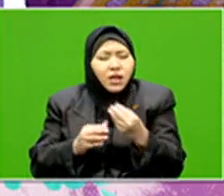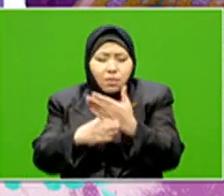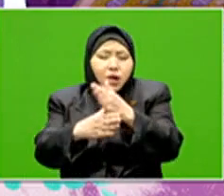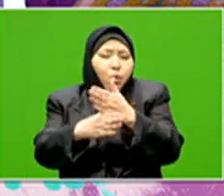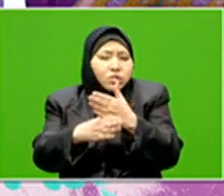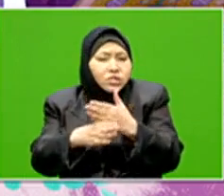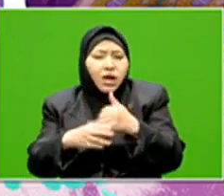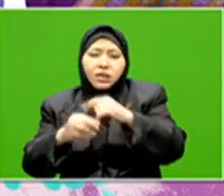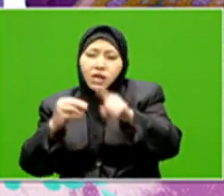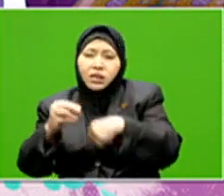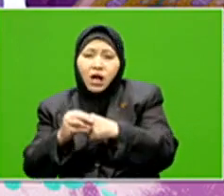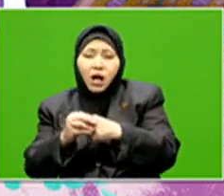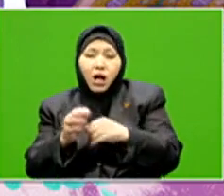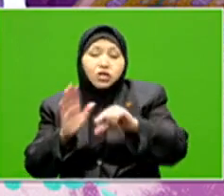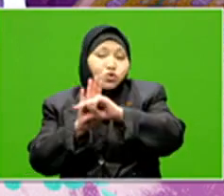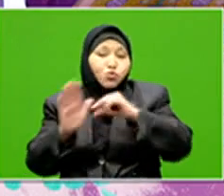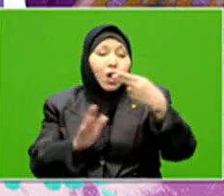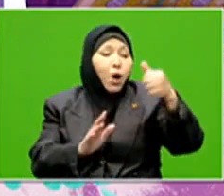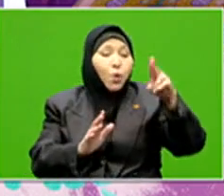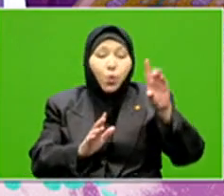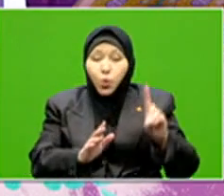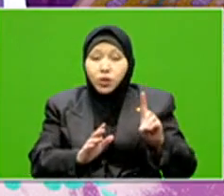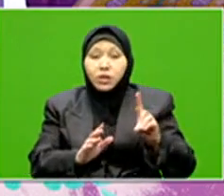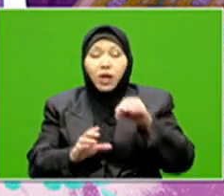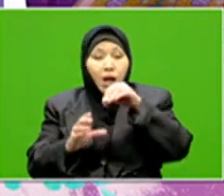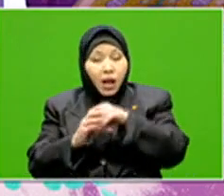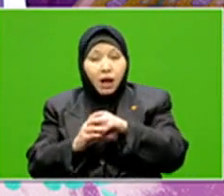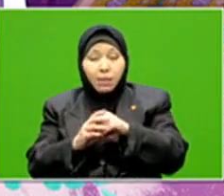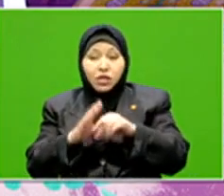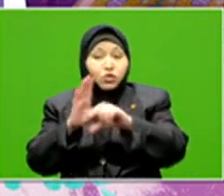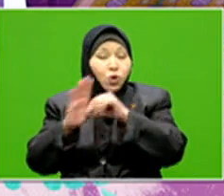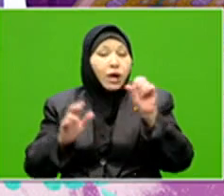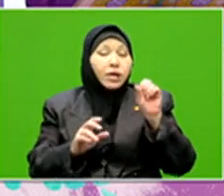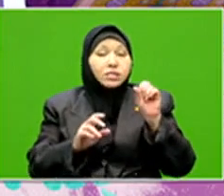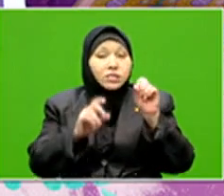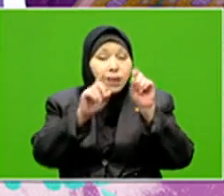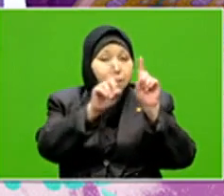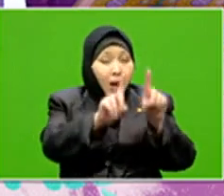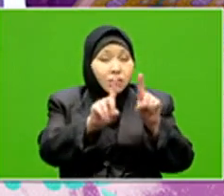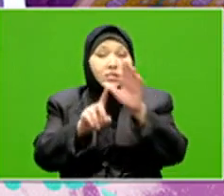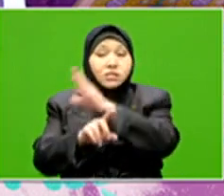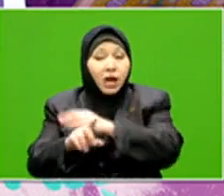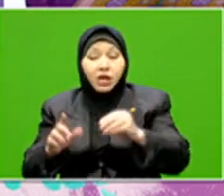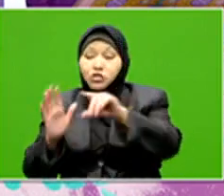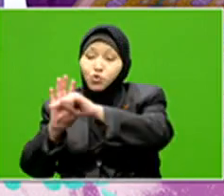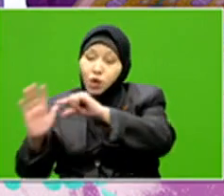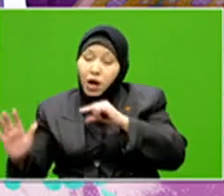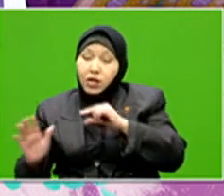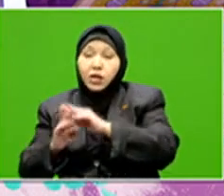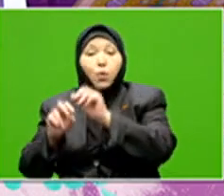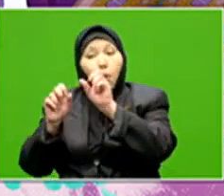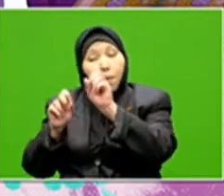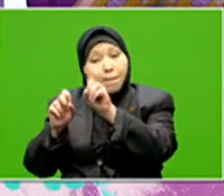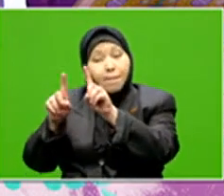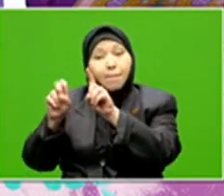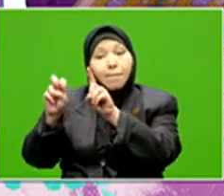tentang surah Hud, tanasubnya surah yang ke-11 dan surah ke-12. Dua-duanya surah makkiyah. Tapi kalau boleh cerita